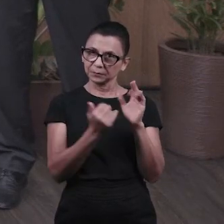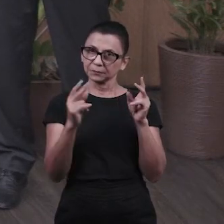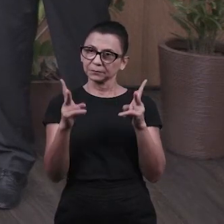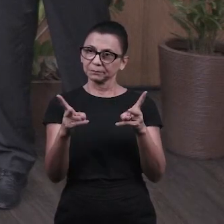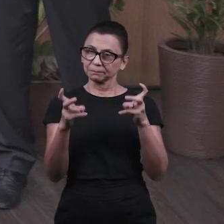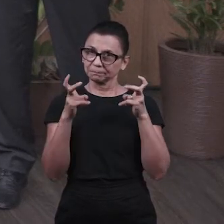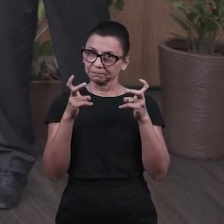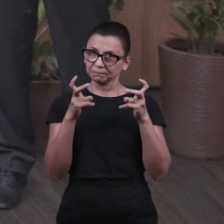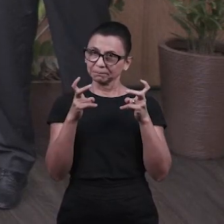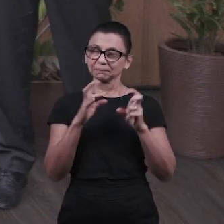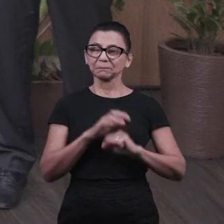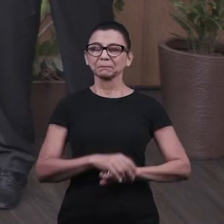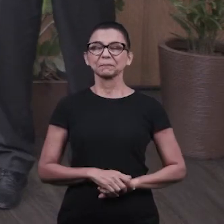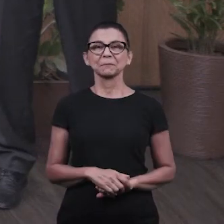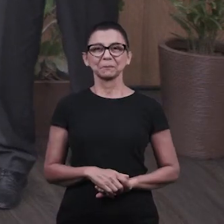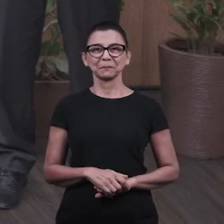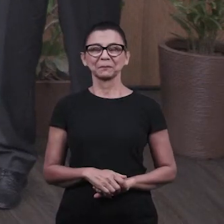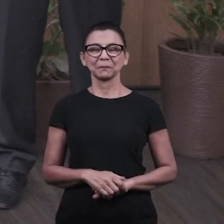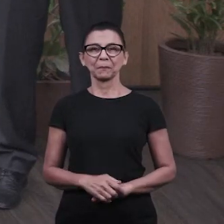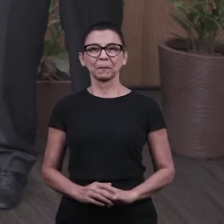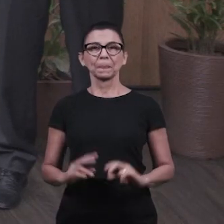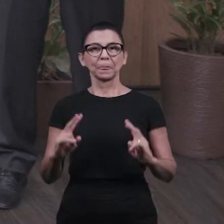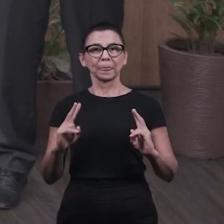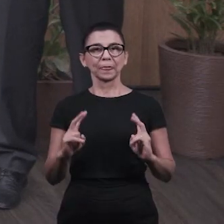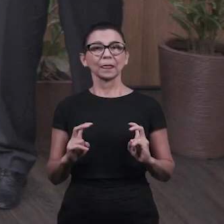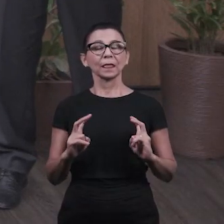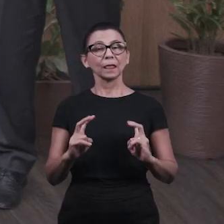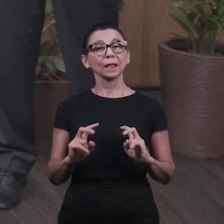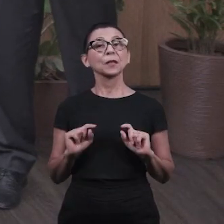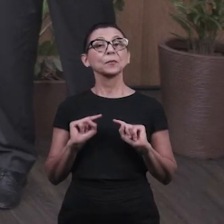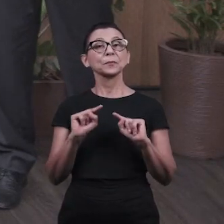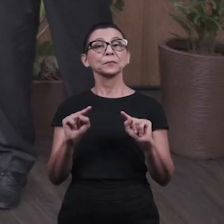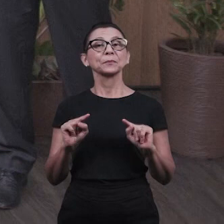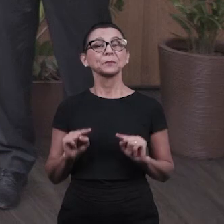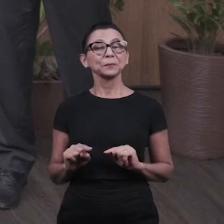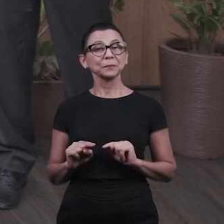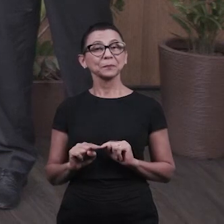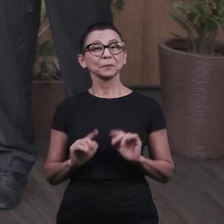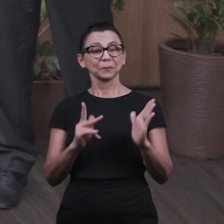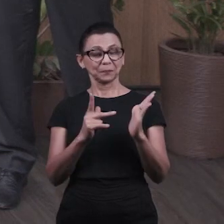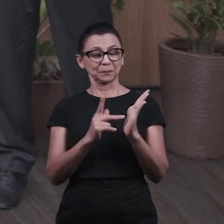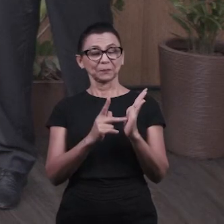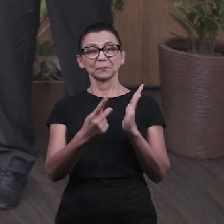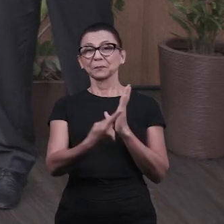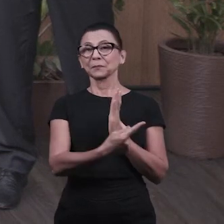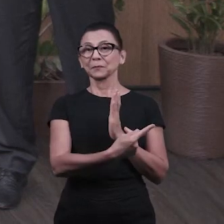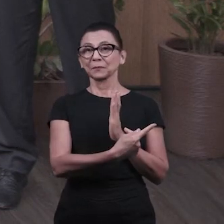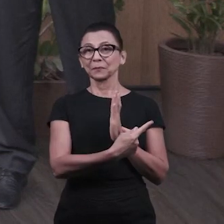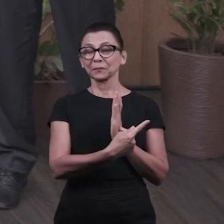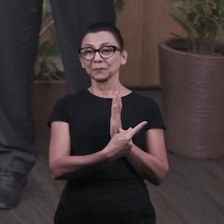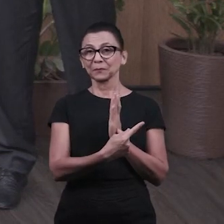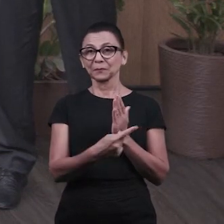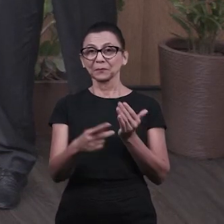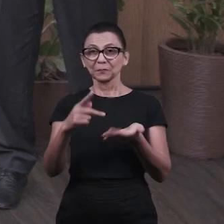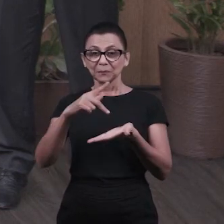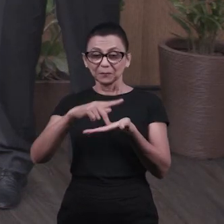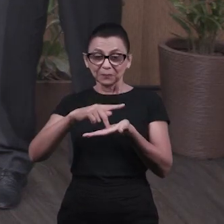maintenant. Le sujet portera sur la parabole du trésor